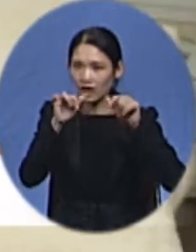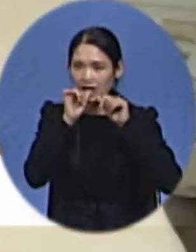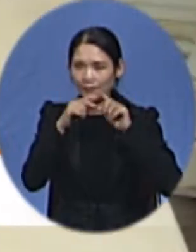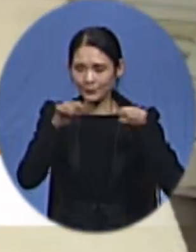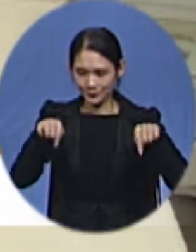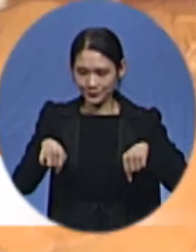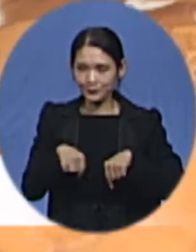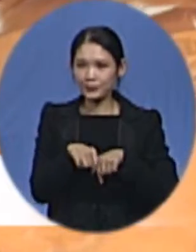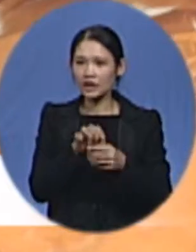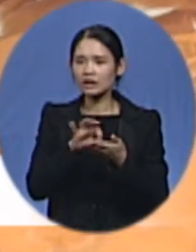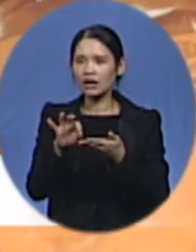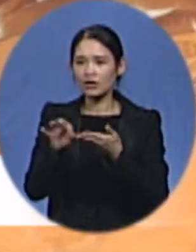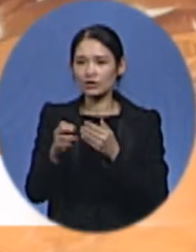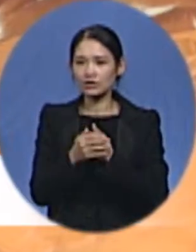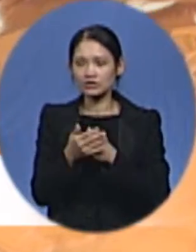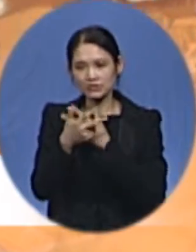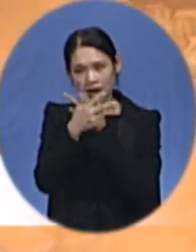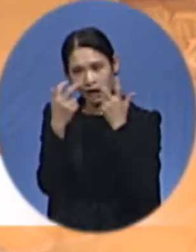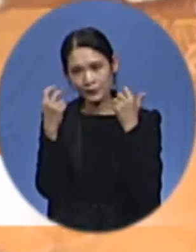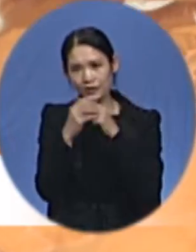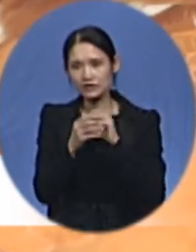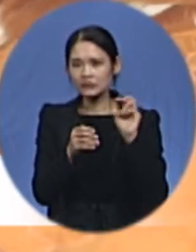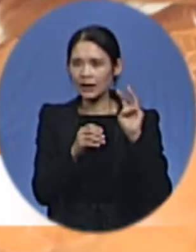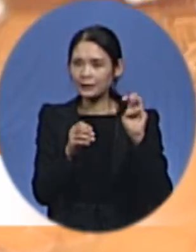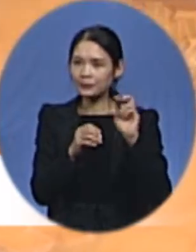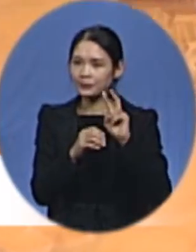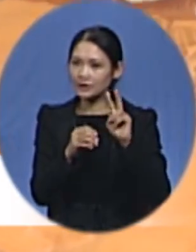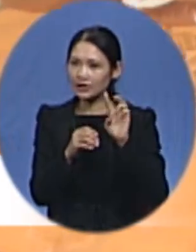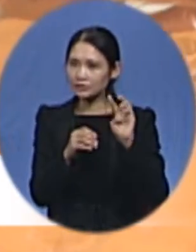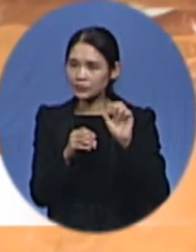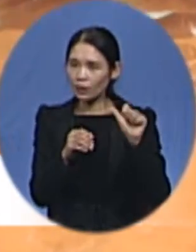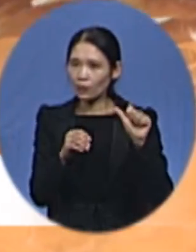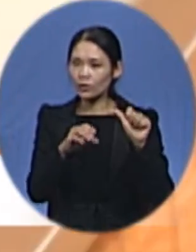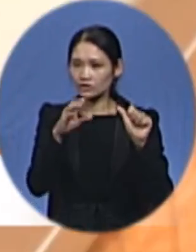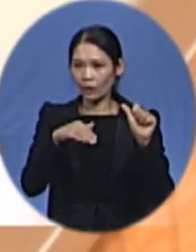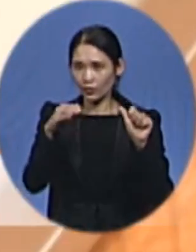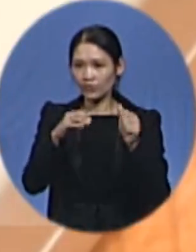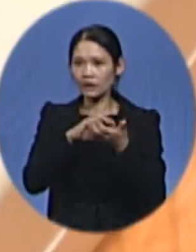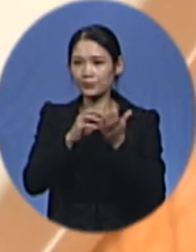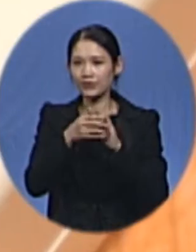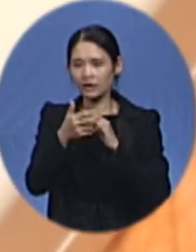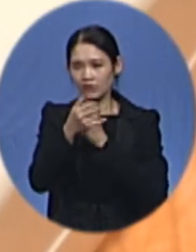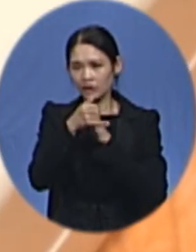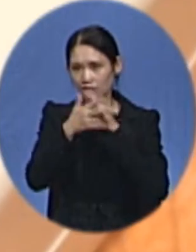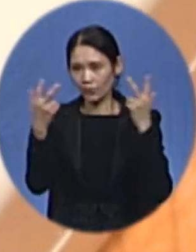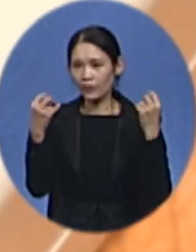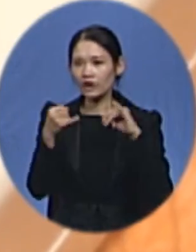사용하고 잘 때는 30도 중반의 온도를 유지할 수 있도록 취침 모드를 설정해야 합니다.